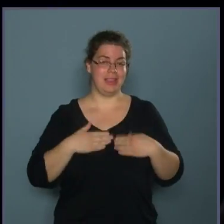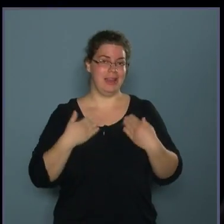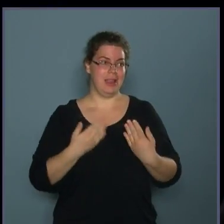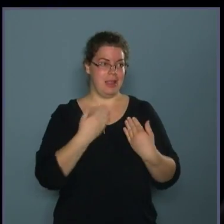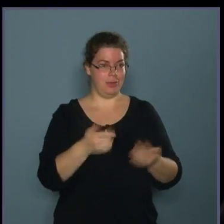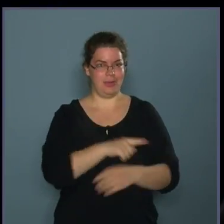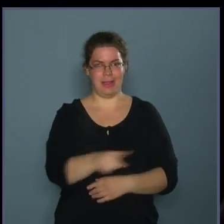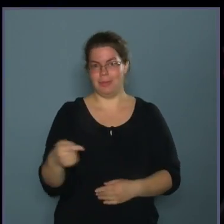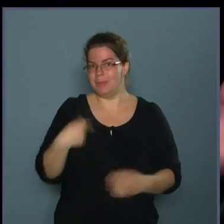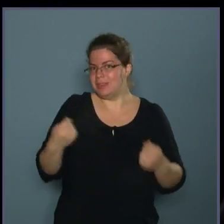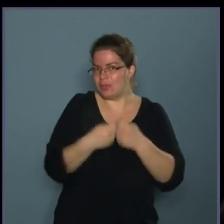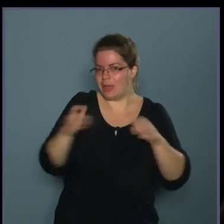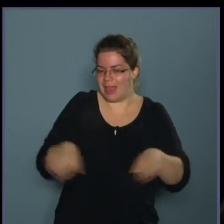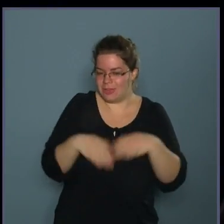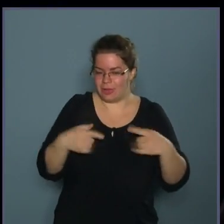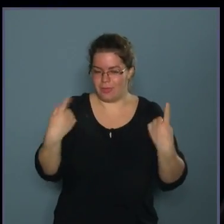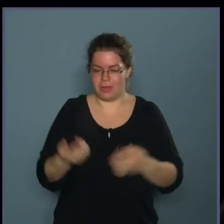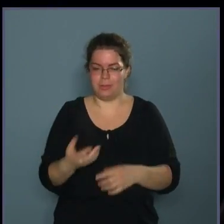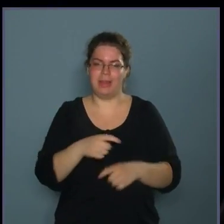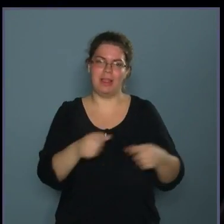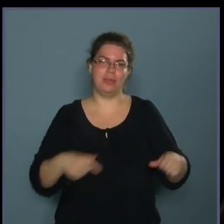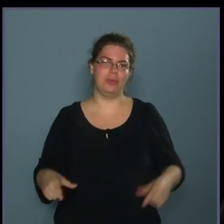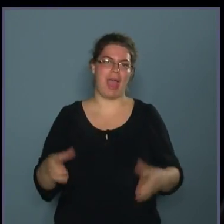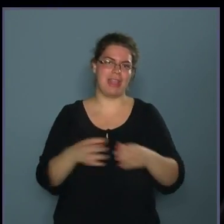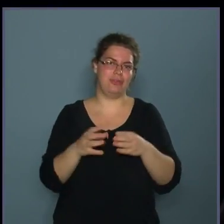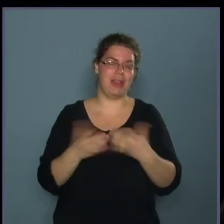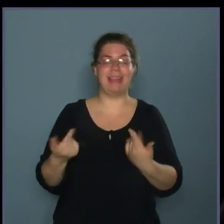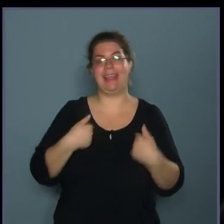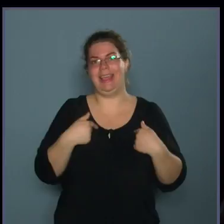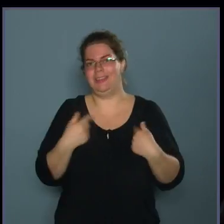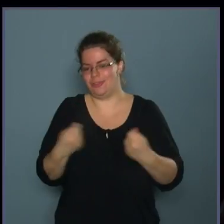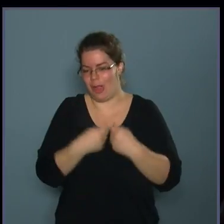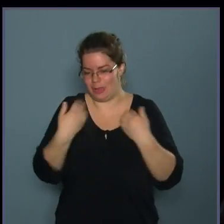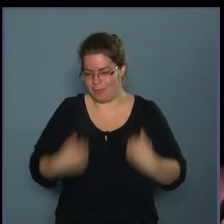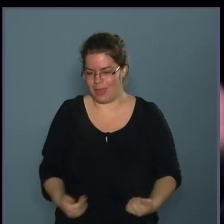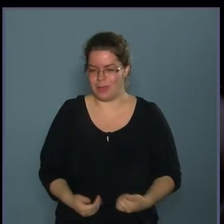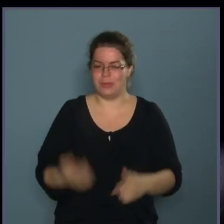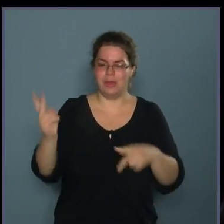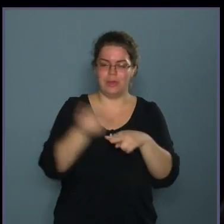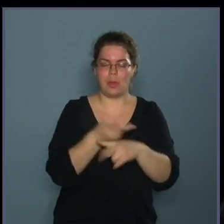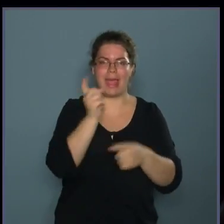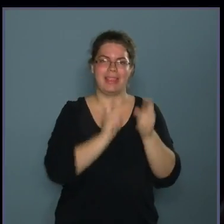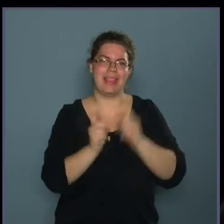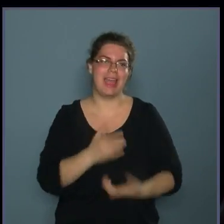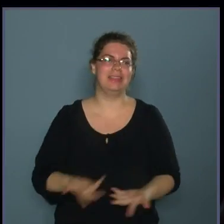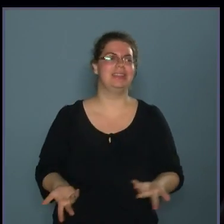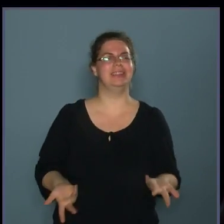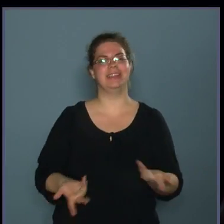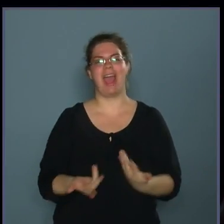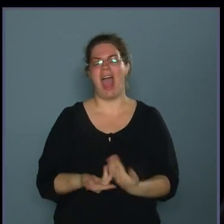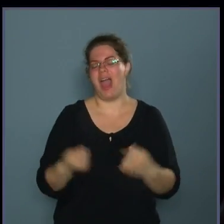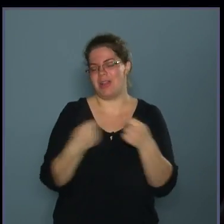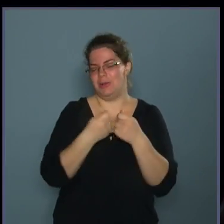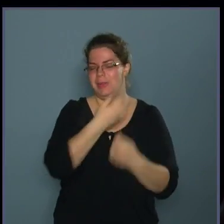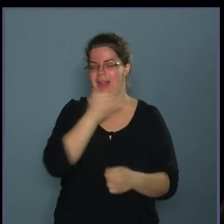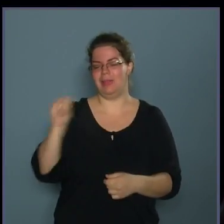mi tagtársak vagyunk, mert hiszen a Duna Egyesületnek én is tagja vagyok. Tehát szokás szerint a klub délutánakon is szoktuk